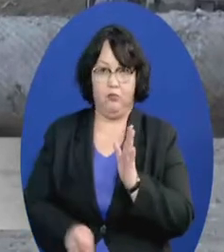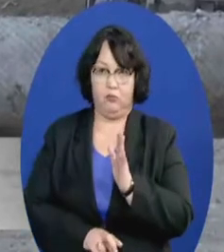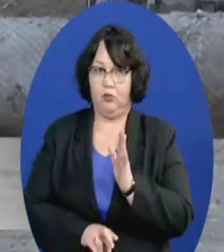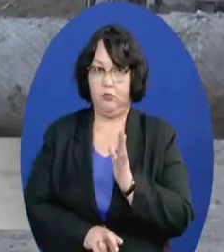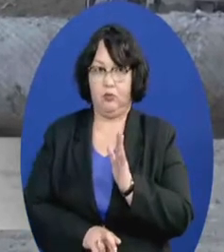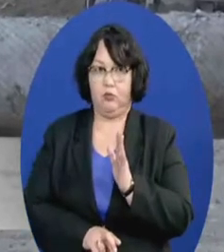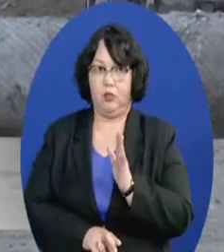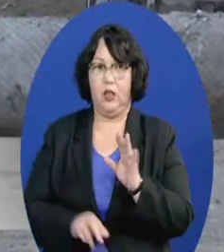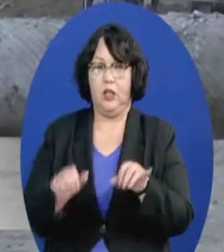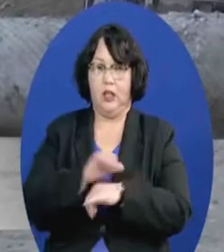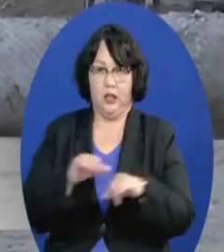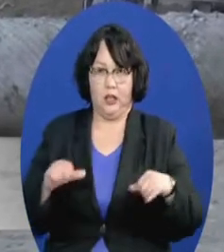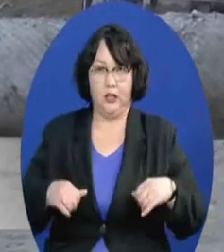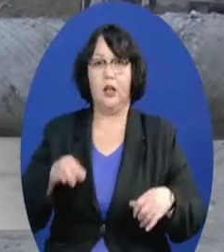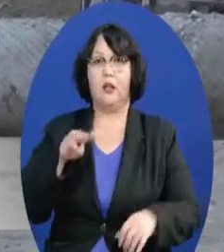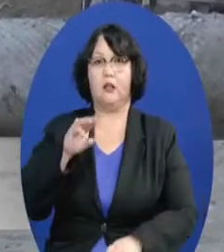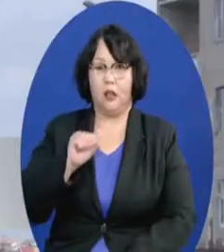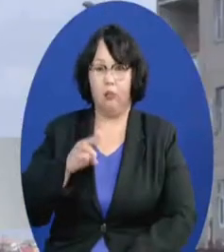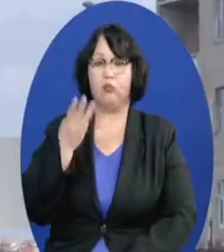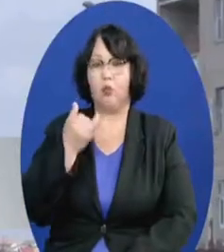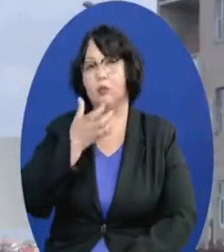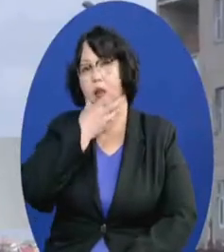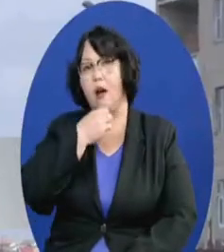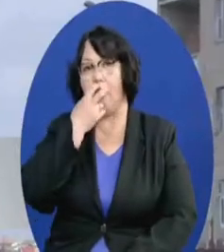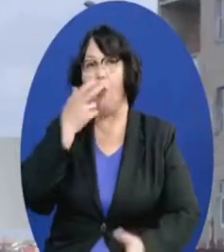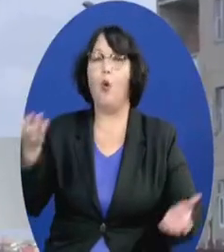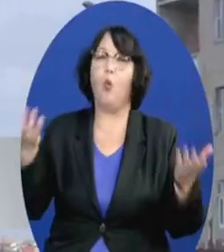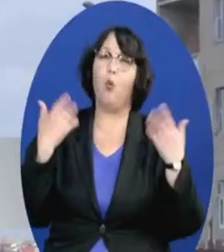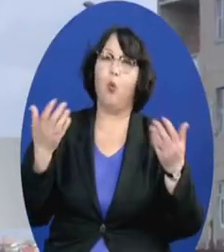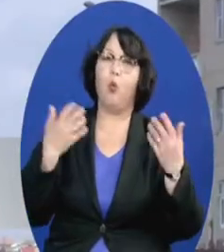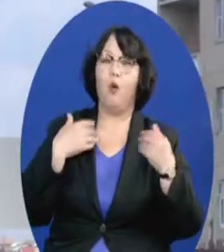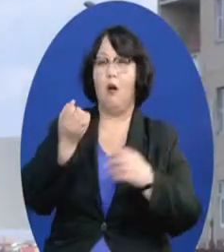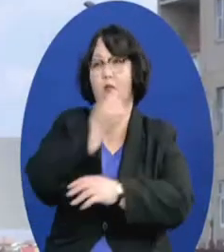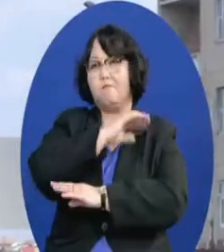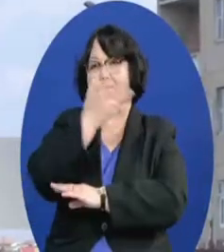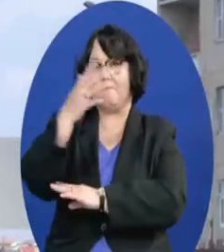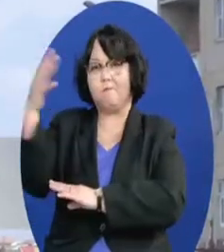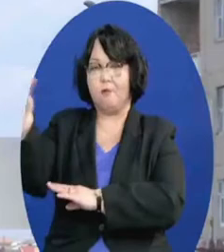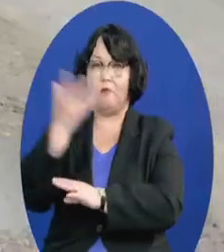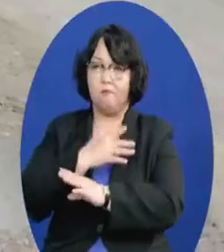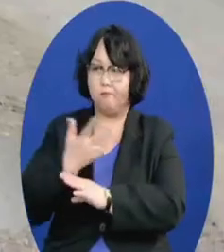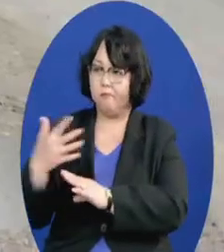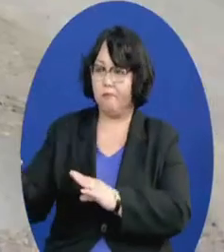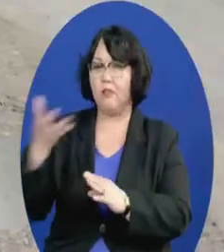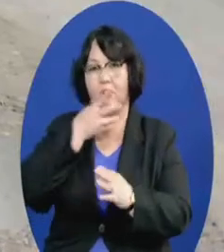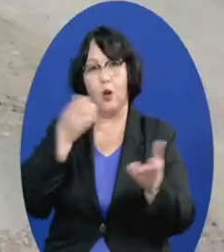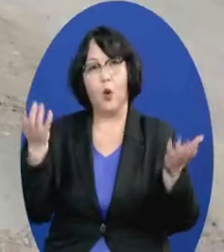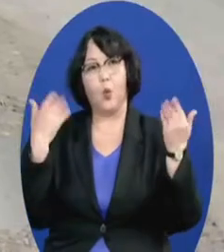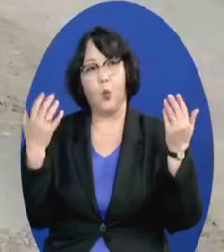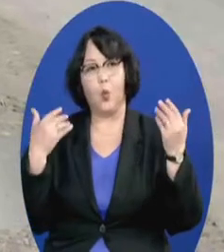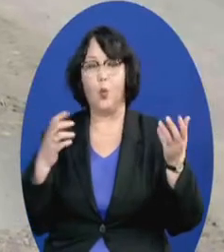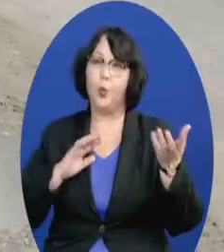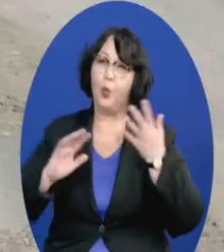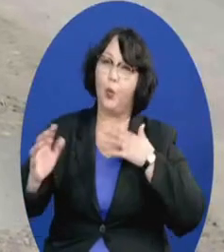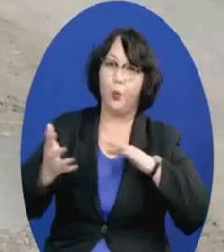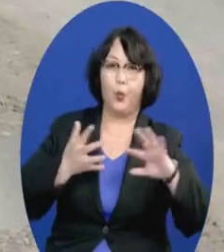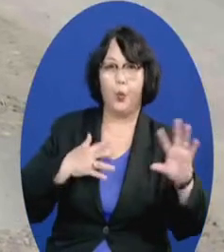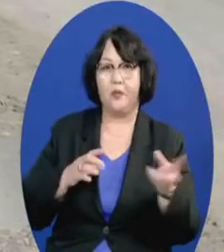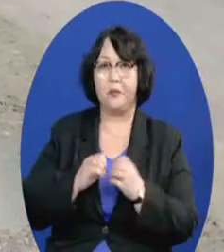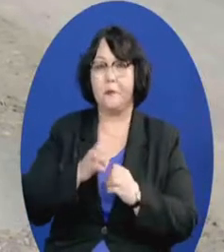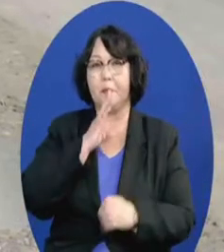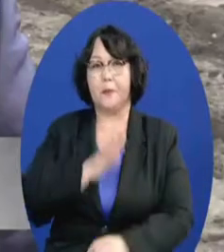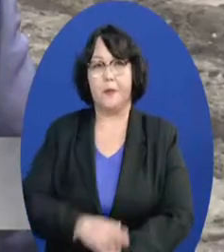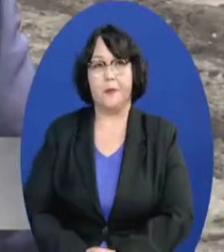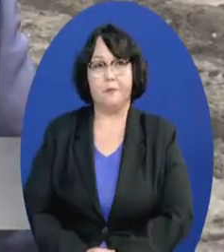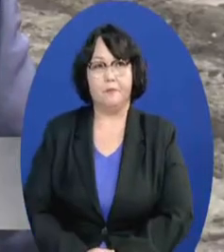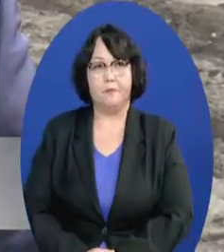Харин иргэдийн тавтогтой орчныг бүрдүүлж ногоон байгууламж бүхий цэцэрлэг түрээлэнг энд босгоно гэсэн мэдээллийг бидэнд халуунынх